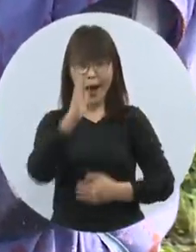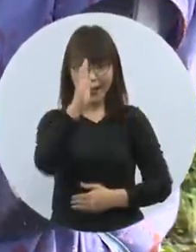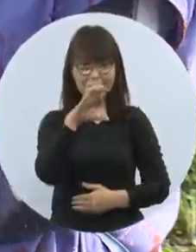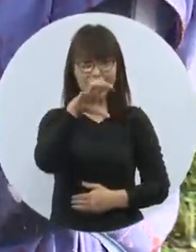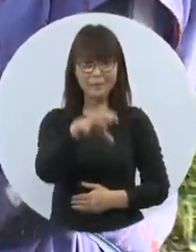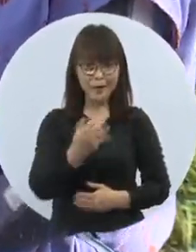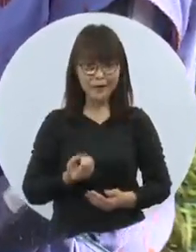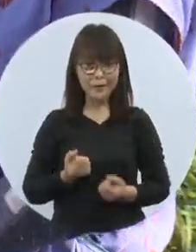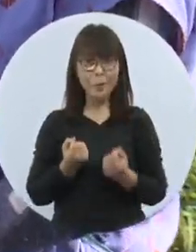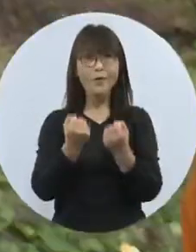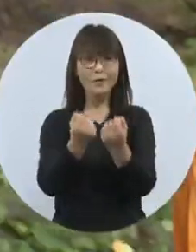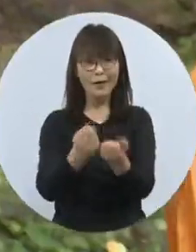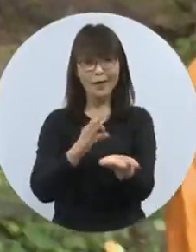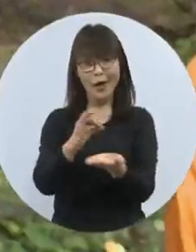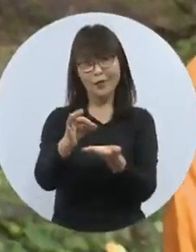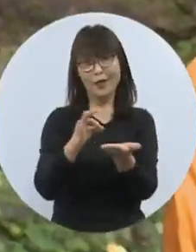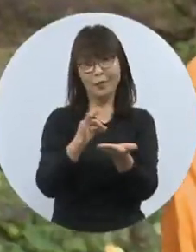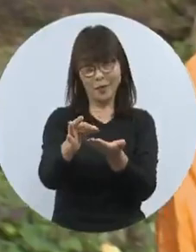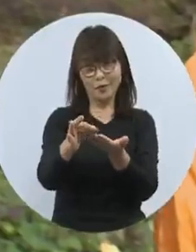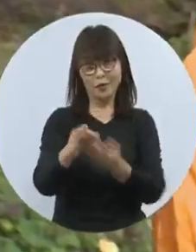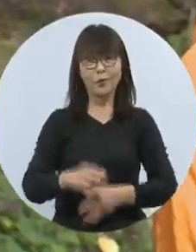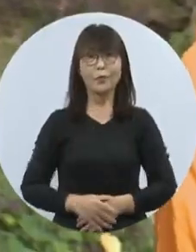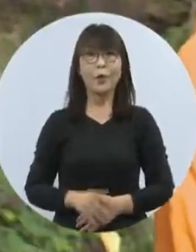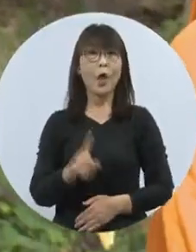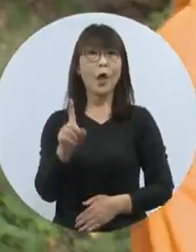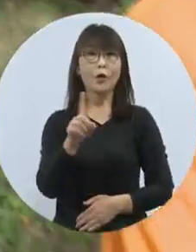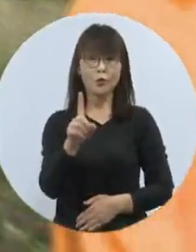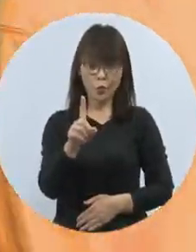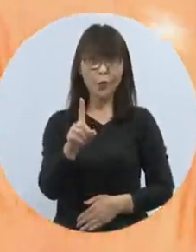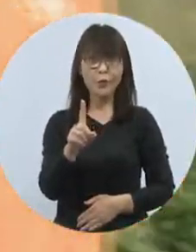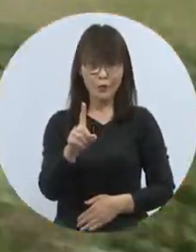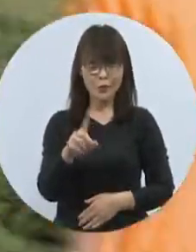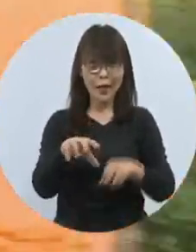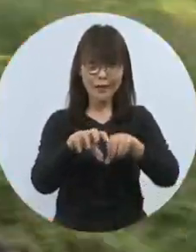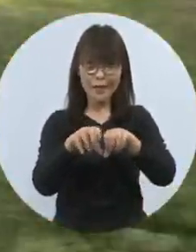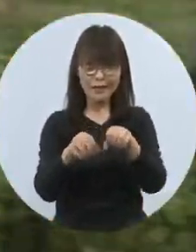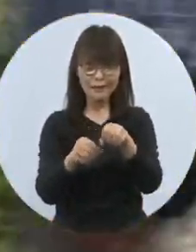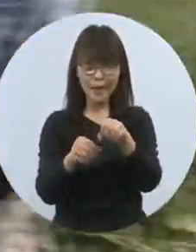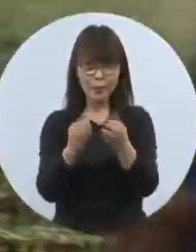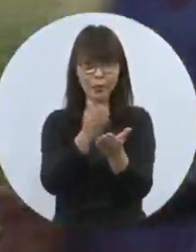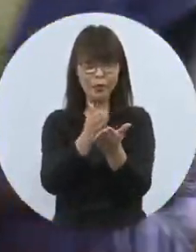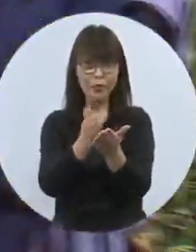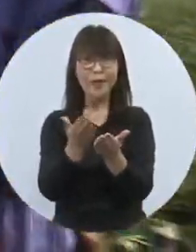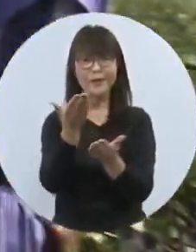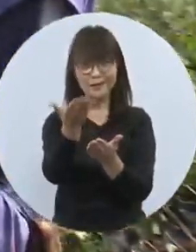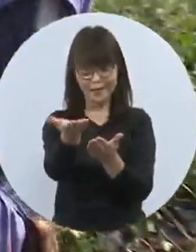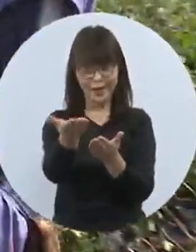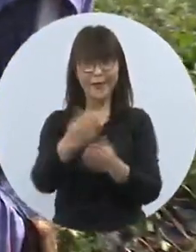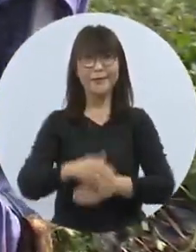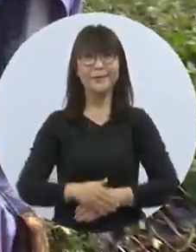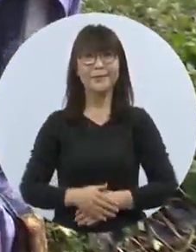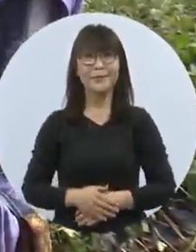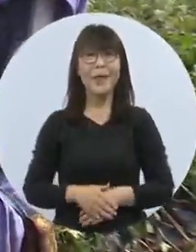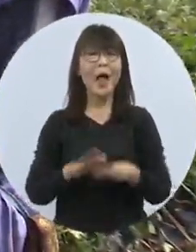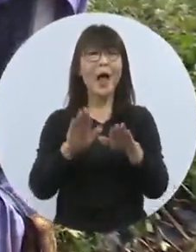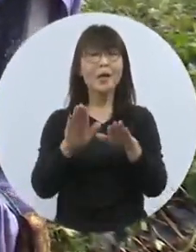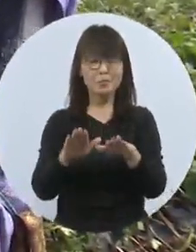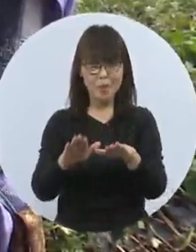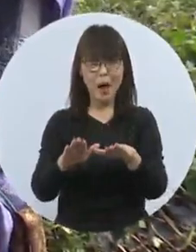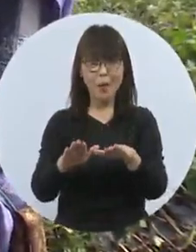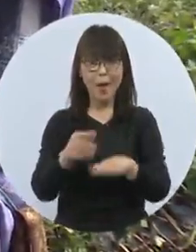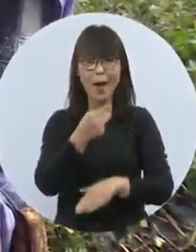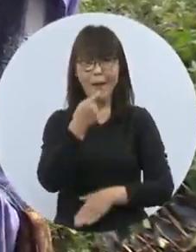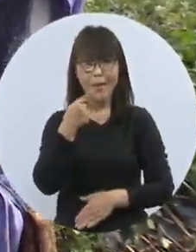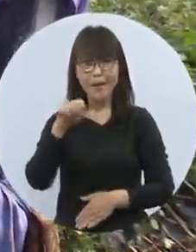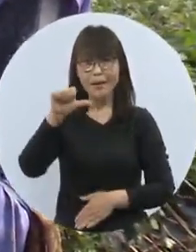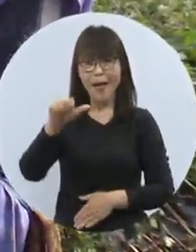出荷しております。 どんなさつまいもを育てていらっしゃるんですか？ 今育てているのは紅